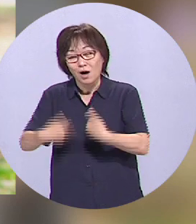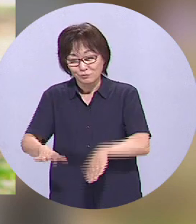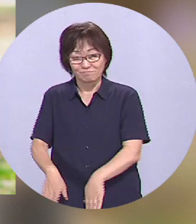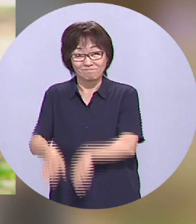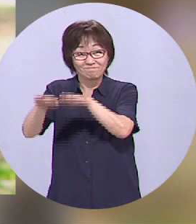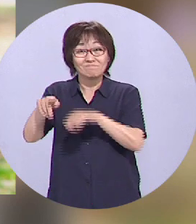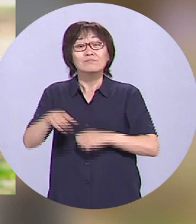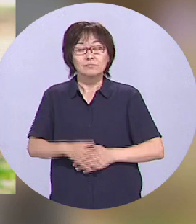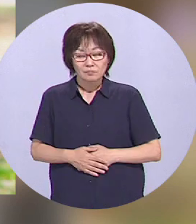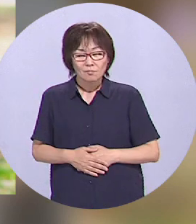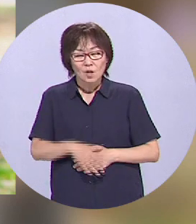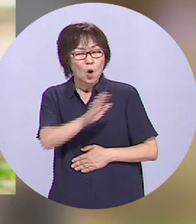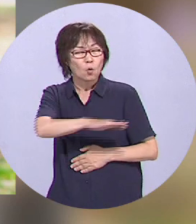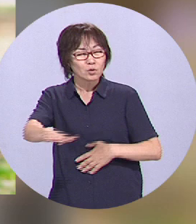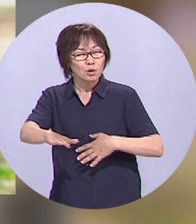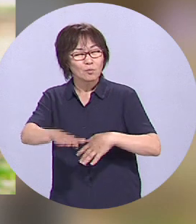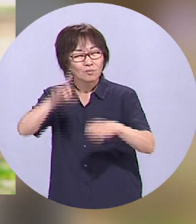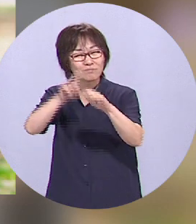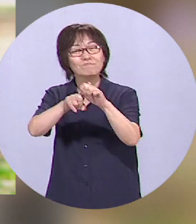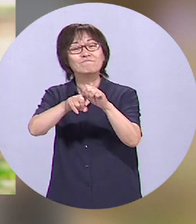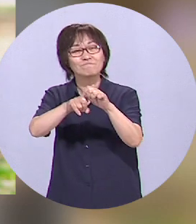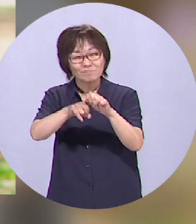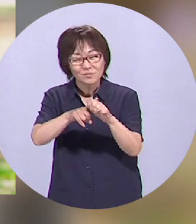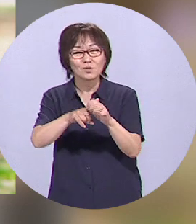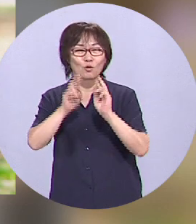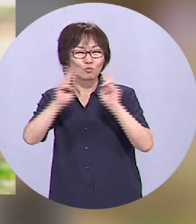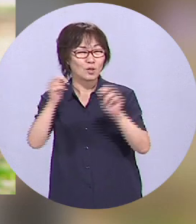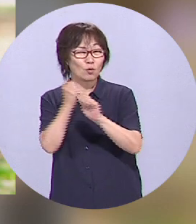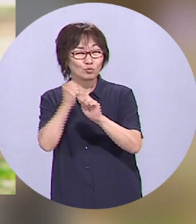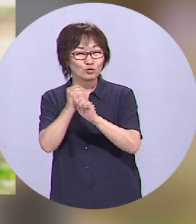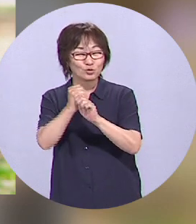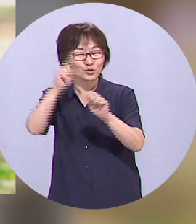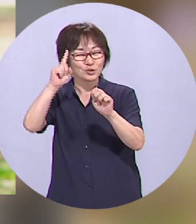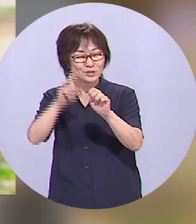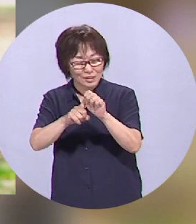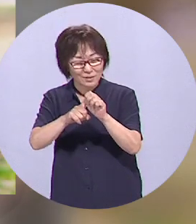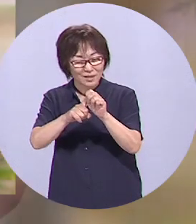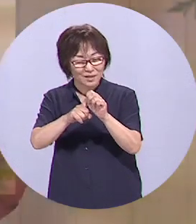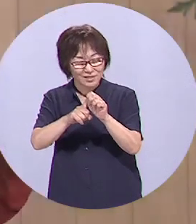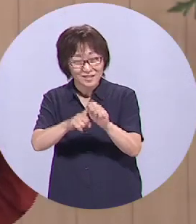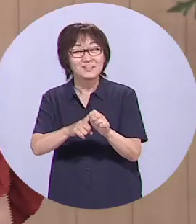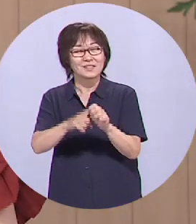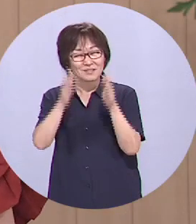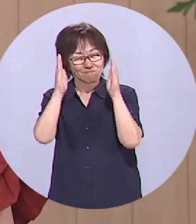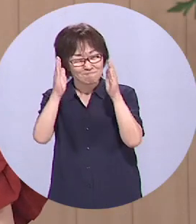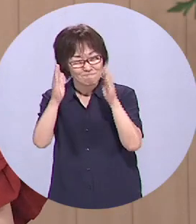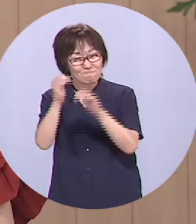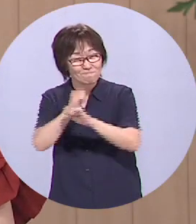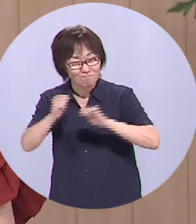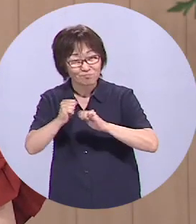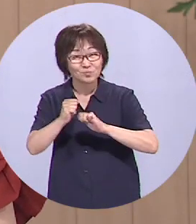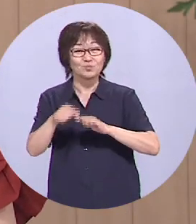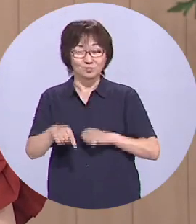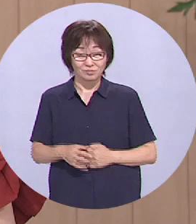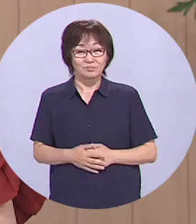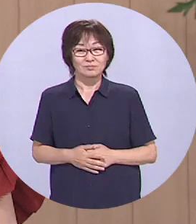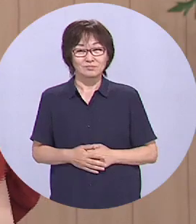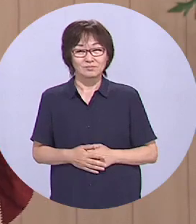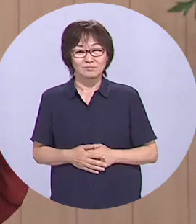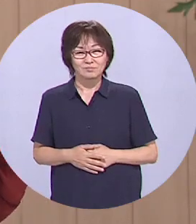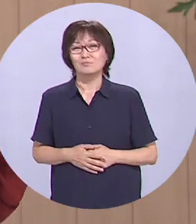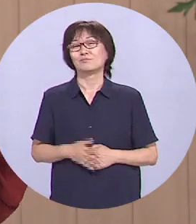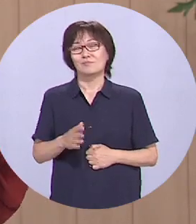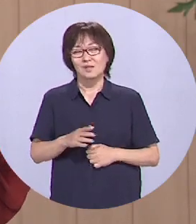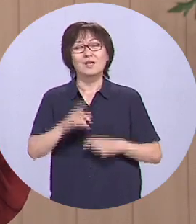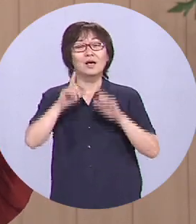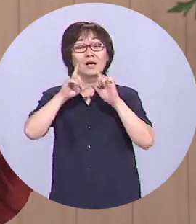入間市の子どもたちに向けた曲を制作するなど市の魅力発信事業に協力しています。その取り組みについてこの方たちがレ